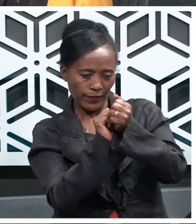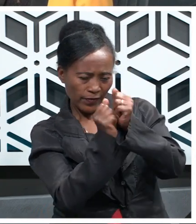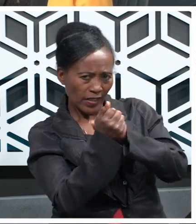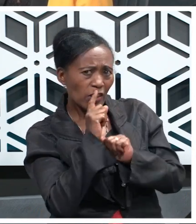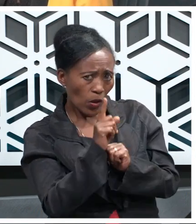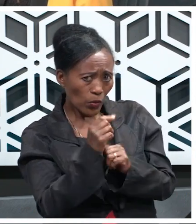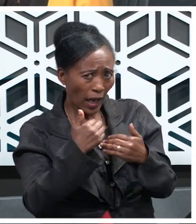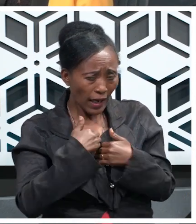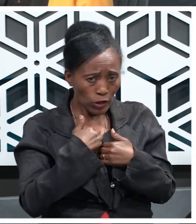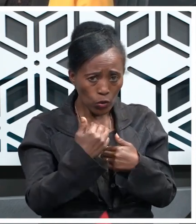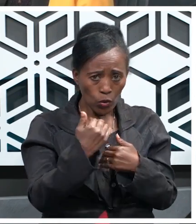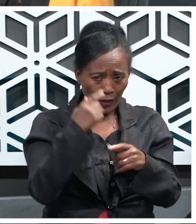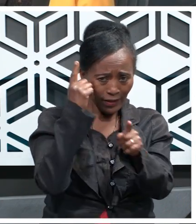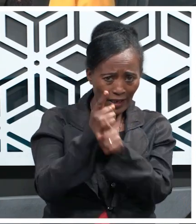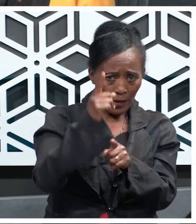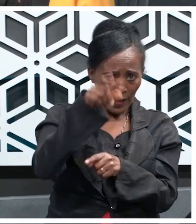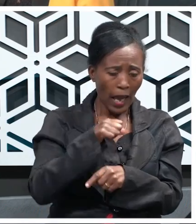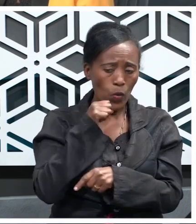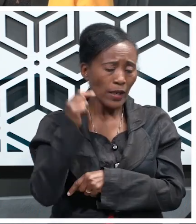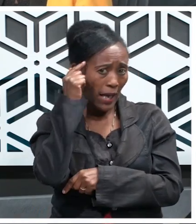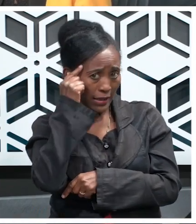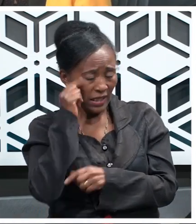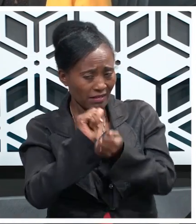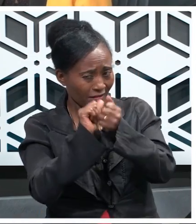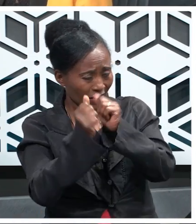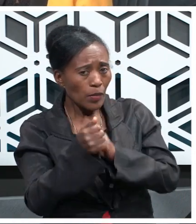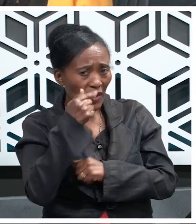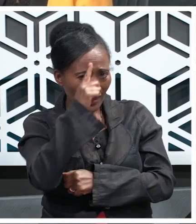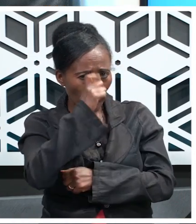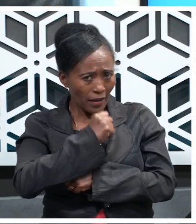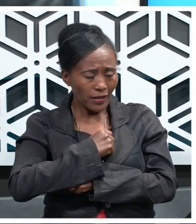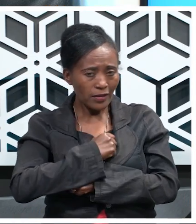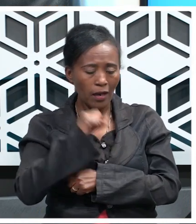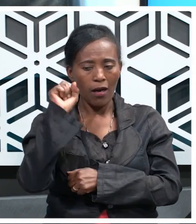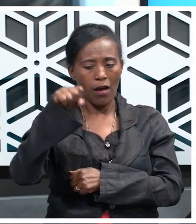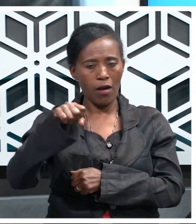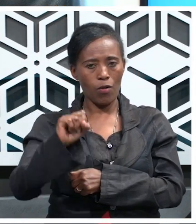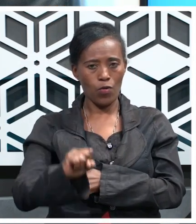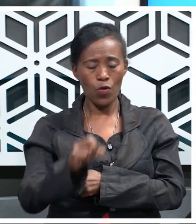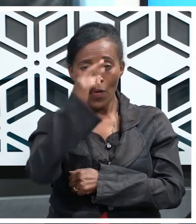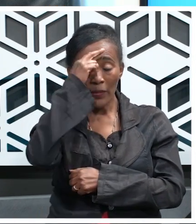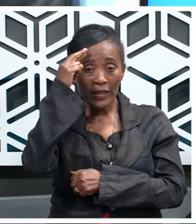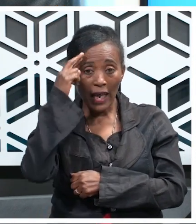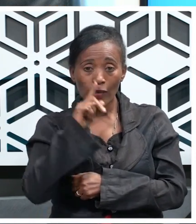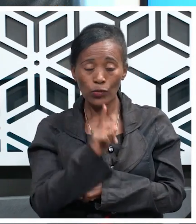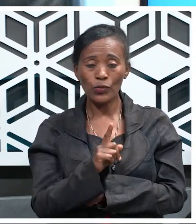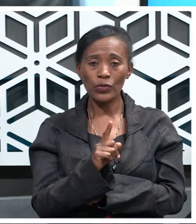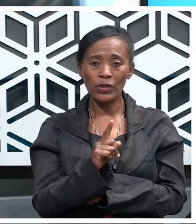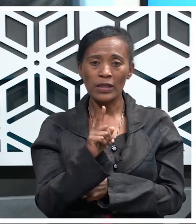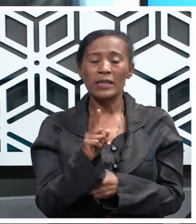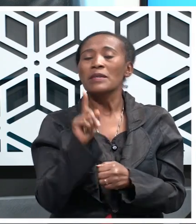አስተሳሰብ እየተቀየረ ነው ለኔ ያላቸው ተገቢ ያልሆነ አስተሳሰብ እየተቀየረ ነው ብለሽ ታምኛለሽ አዎ